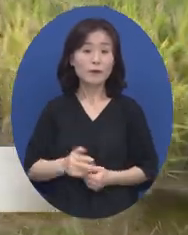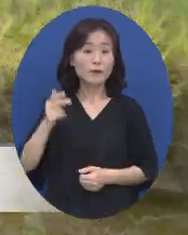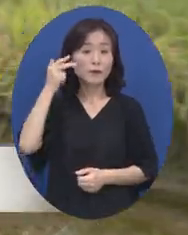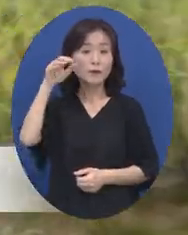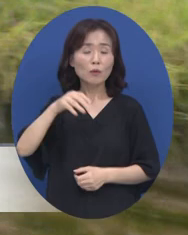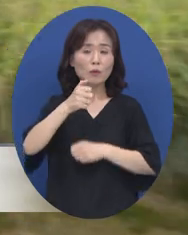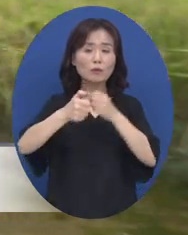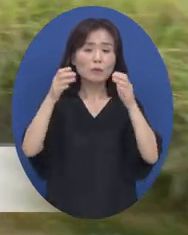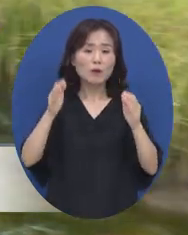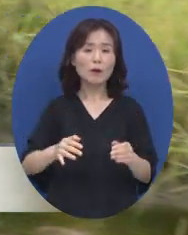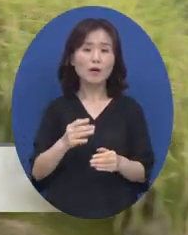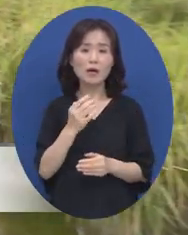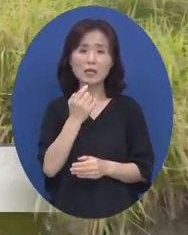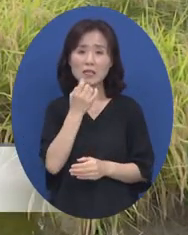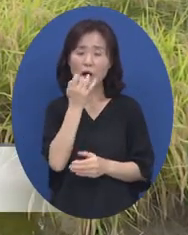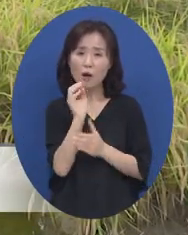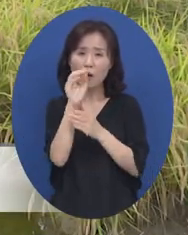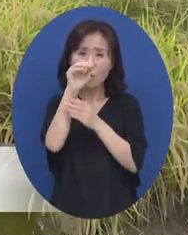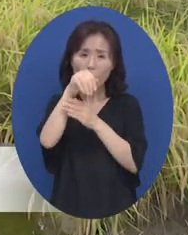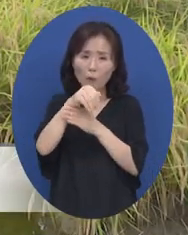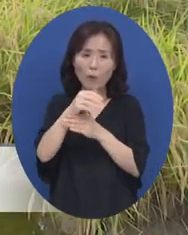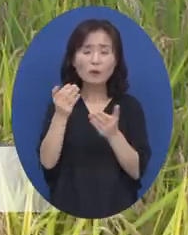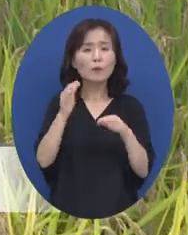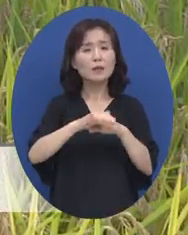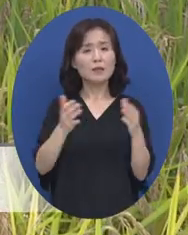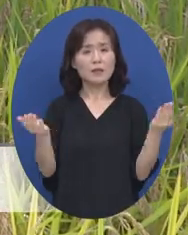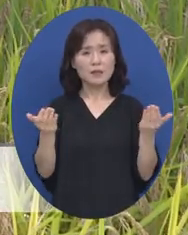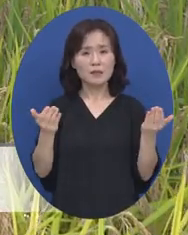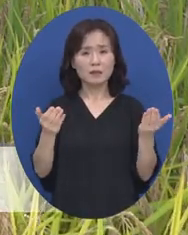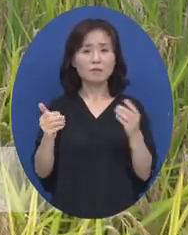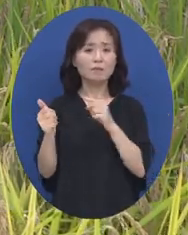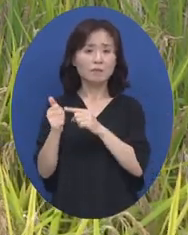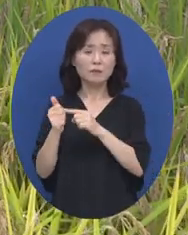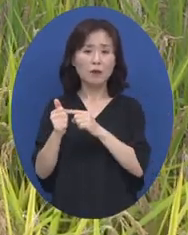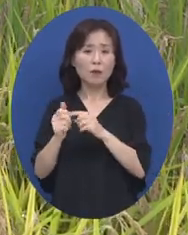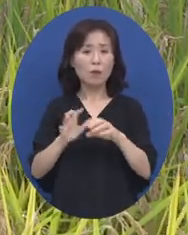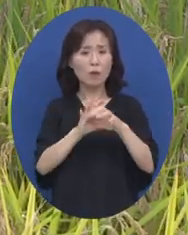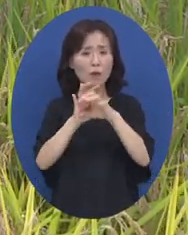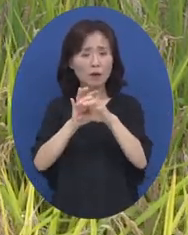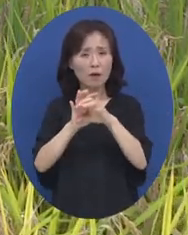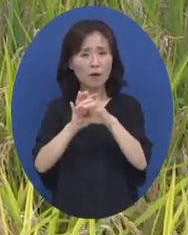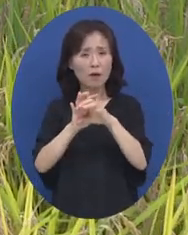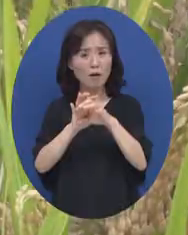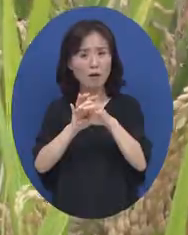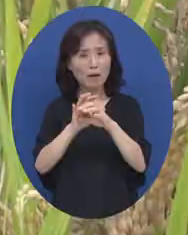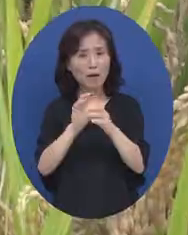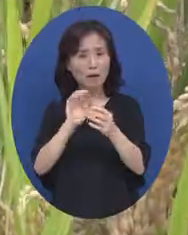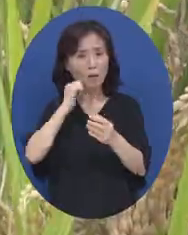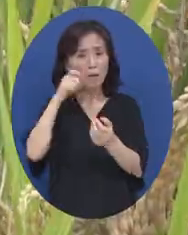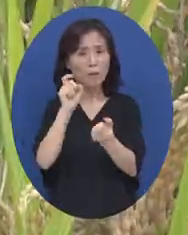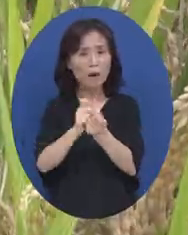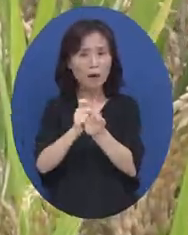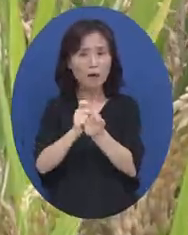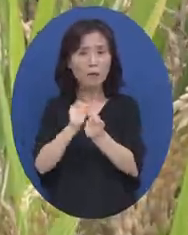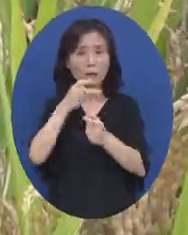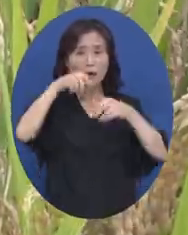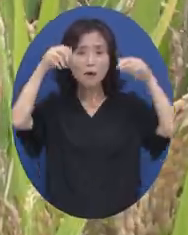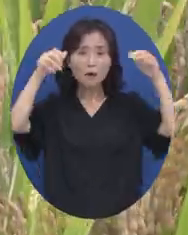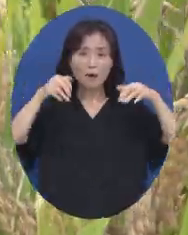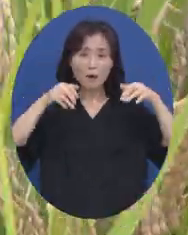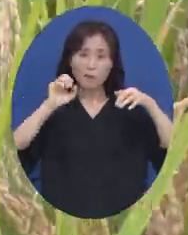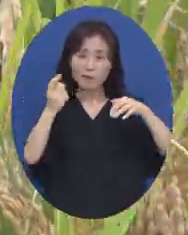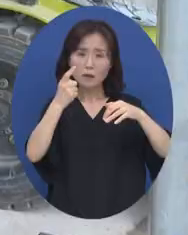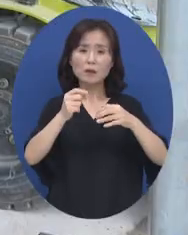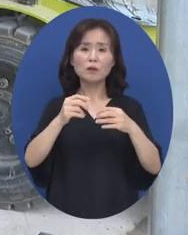여주에서 50년 동안 벼농사를 짓고 있는 서 지오스 코로나 에 시달린 올해는 유난히 긴 장마 까지 더해져 수확량이 눈에 띄게